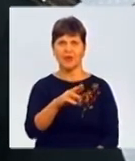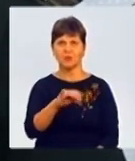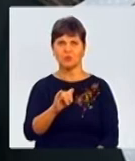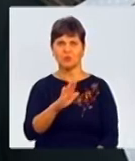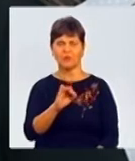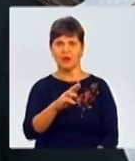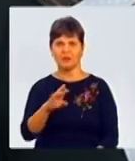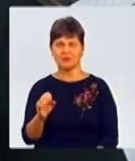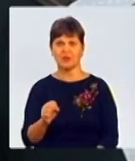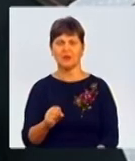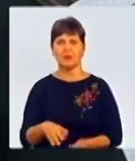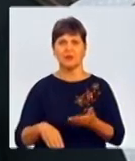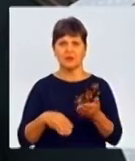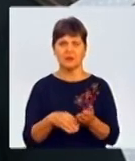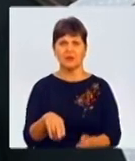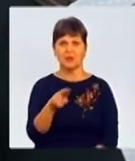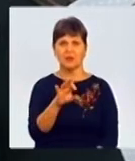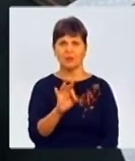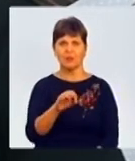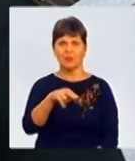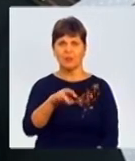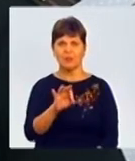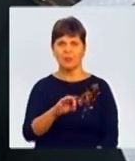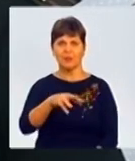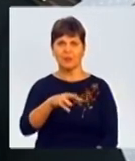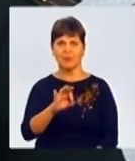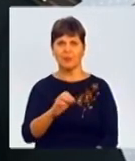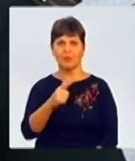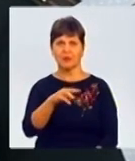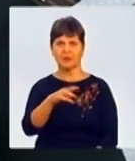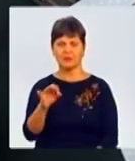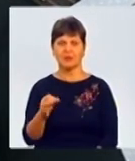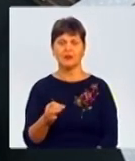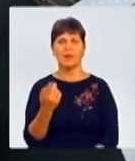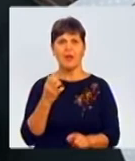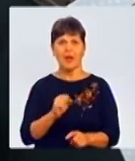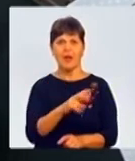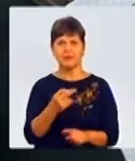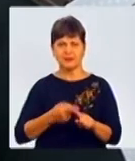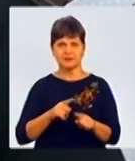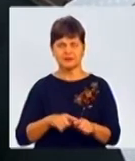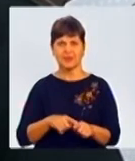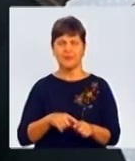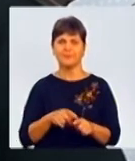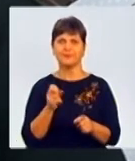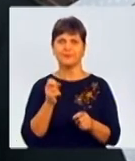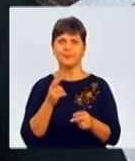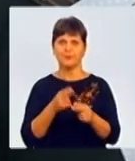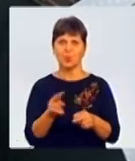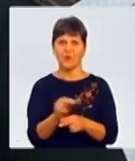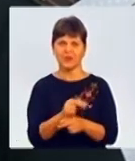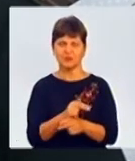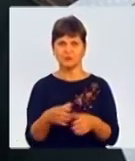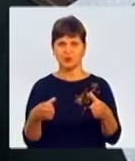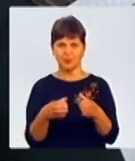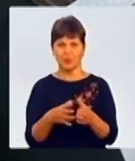девізу. Але від того, наскільки наші працівники наглядово-профілактичного блоку проводять